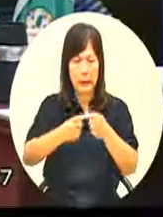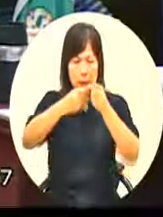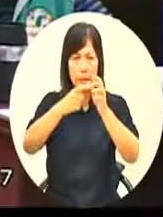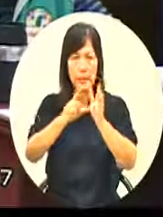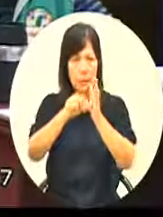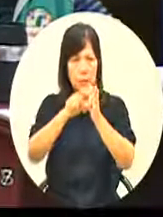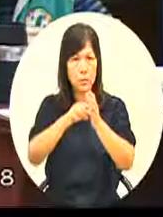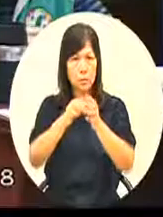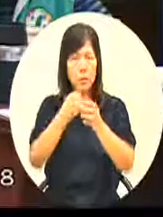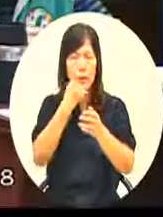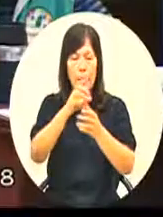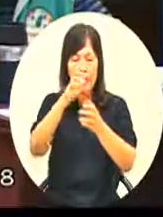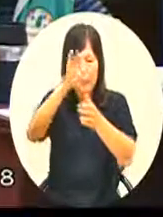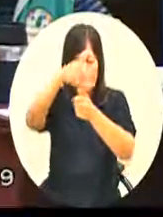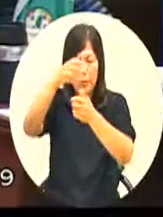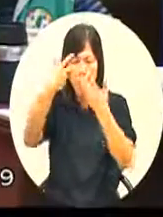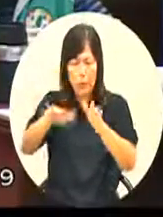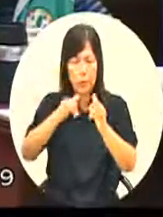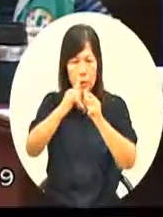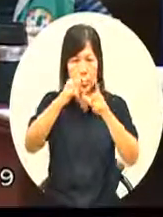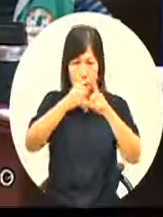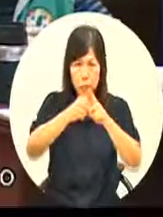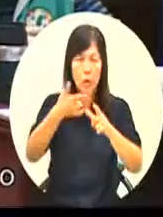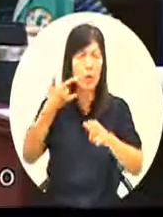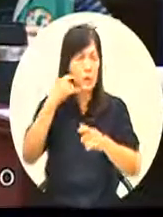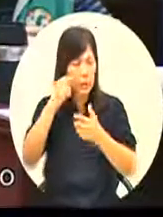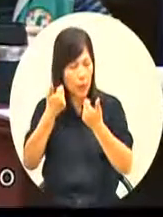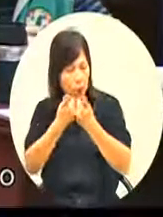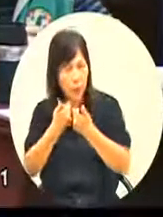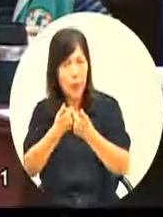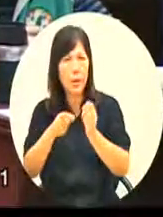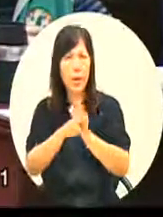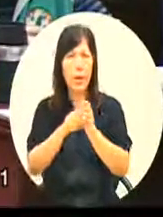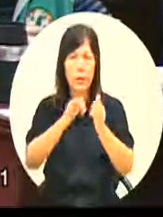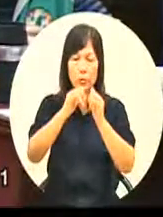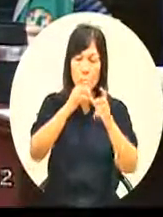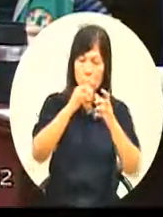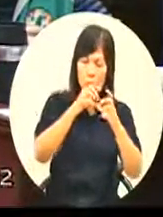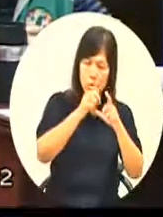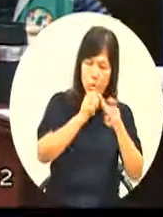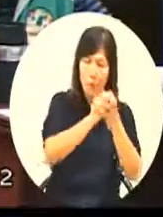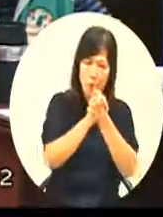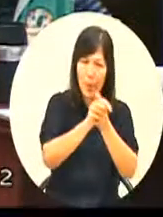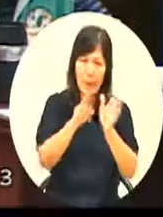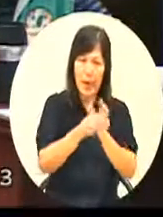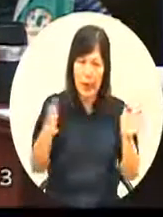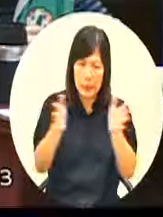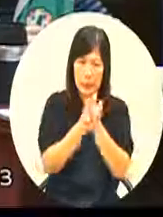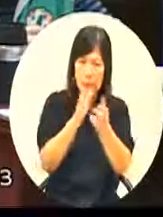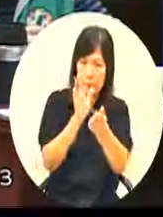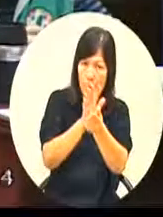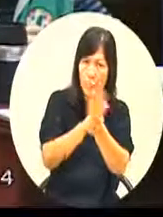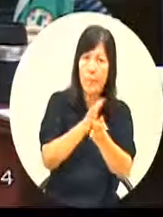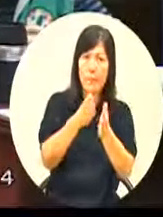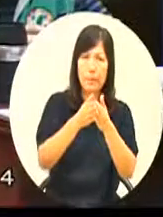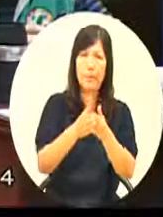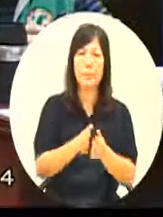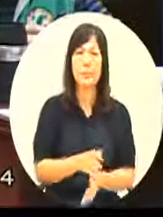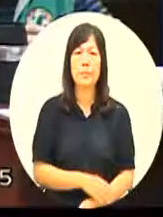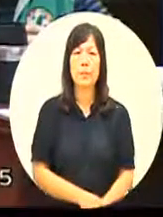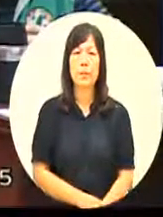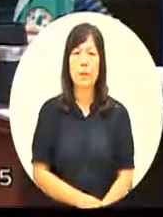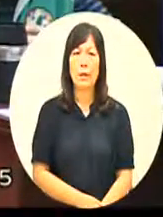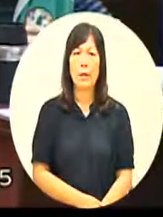动用了很多社区里面，包括家长会，包括社区的一些好朋友一起进到学校里面，让即